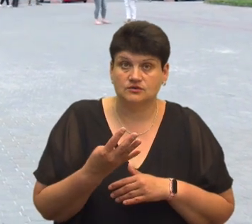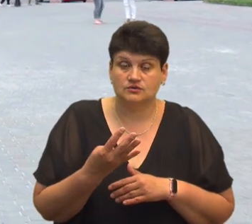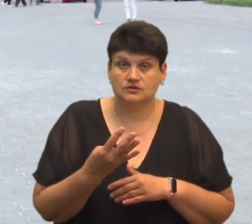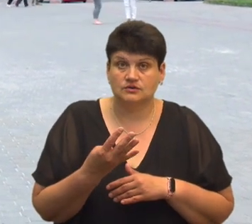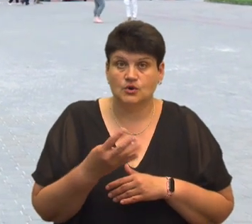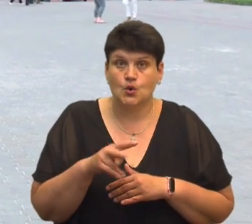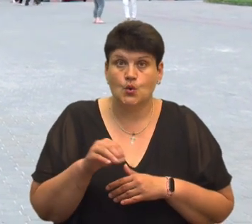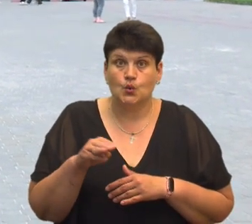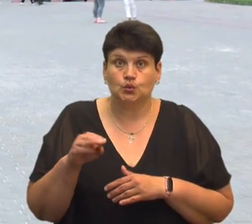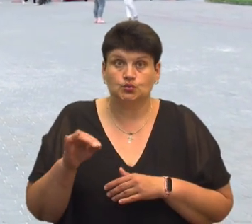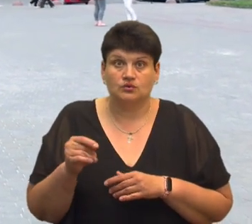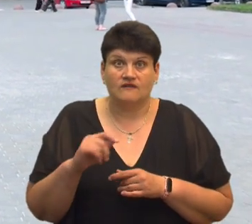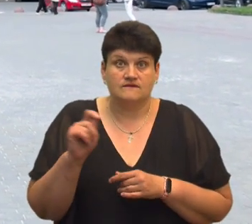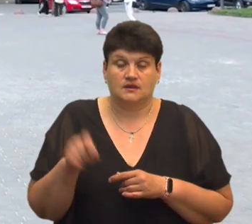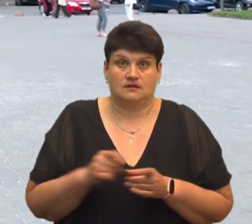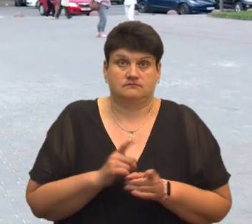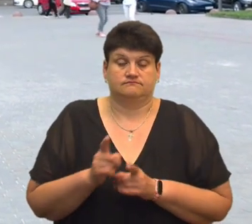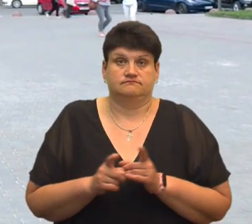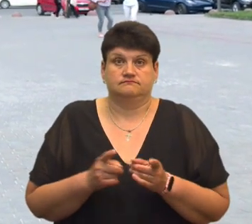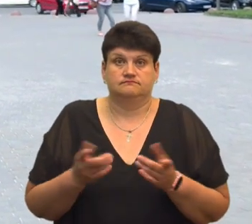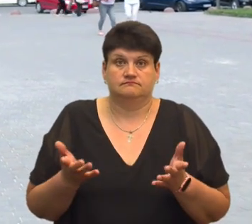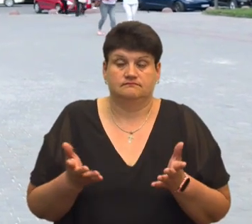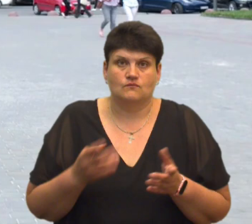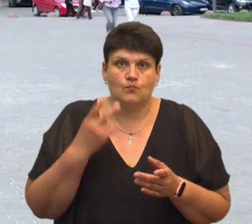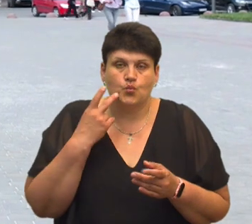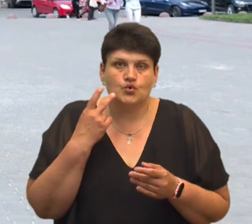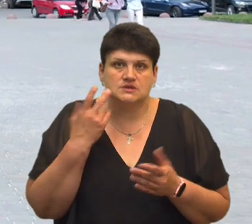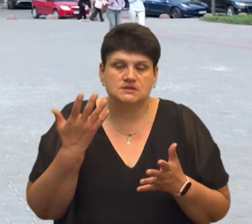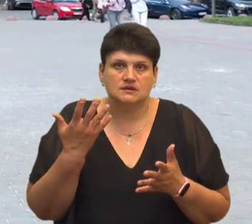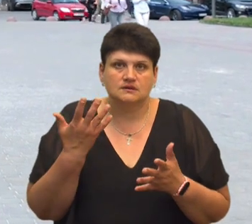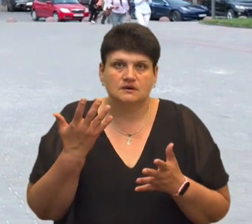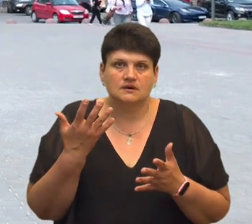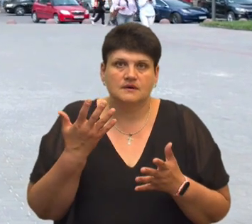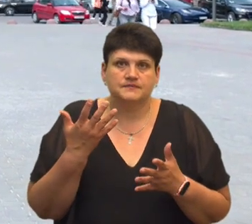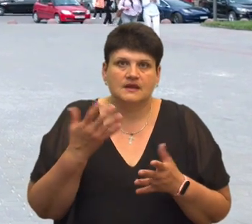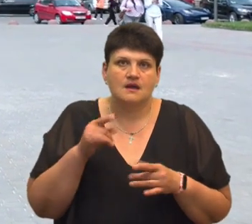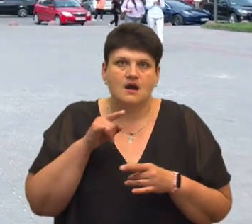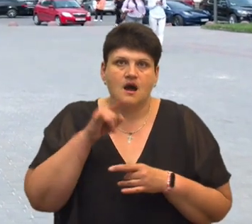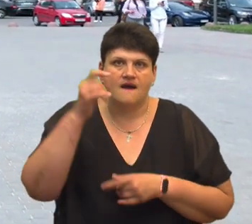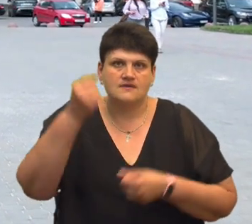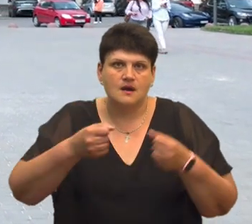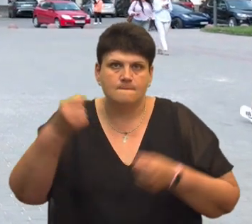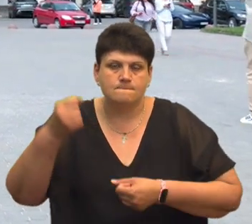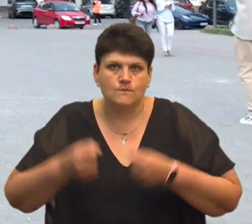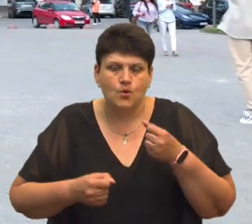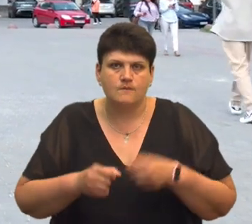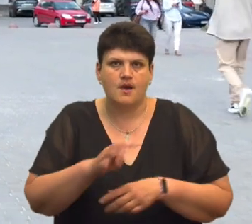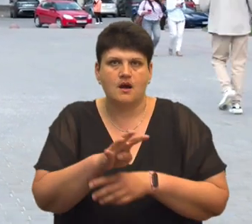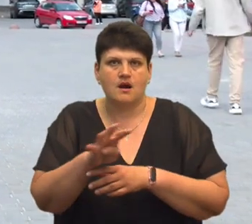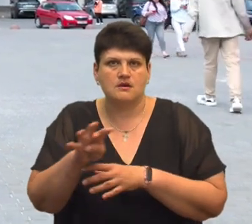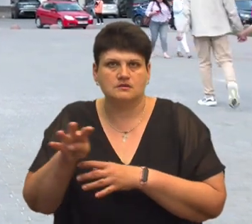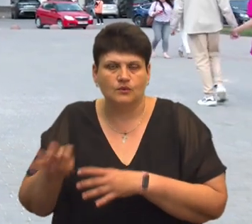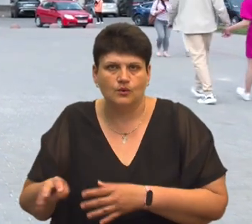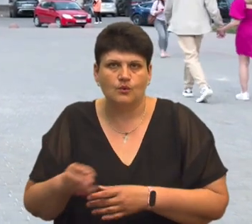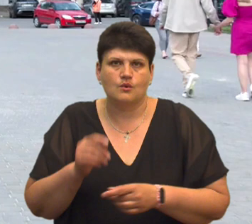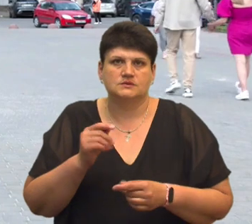24 лютого війна кардинально змінилася. Постійні авіабомби, артилерійські масові